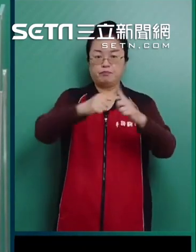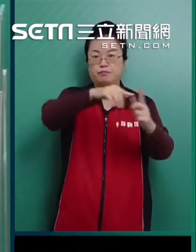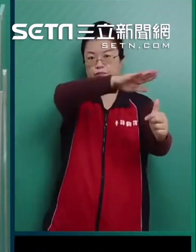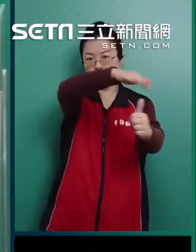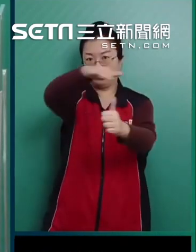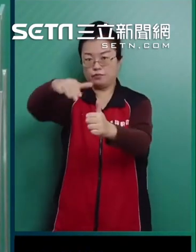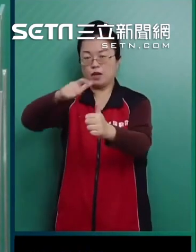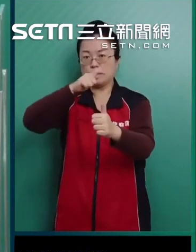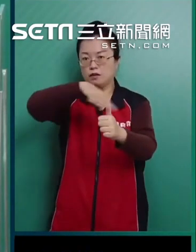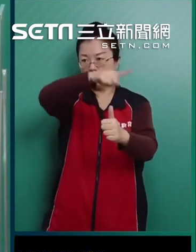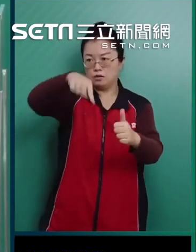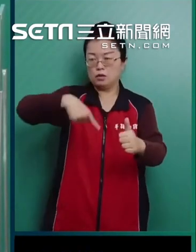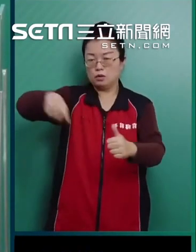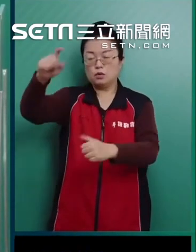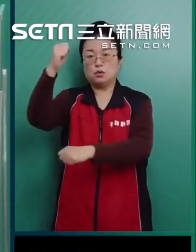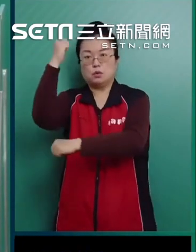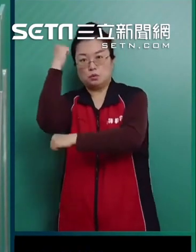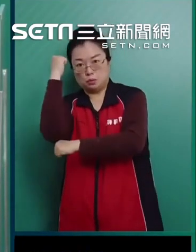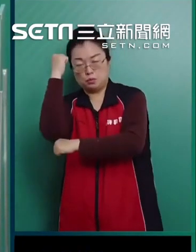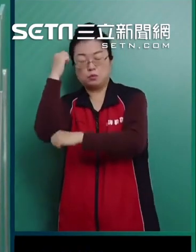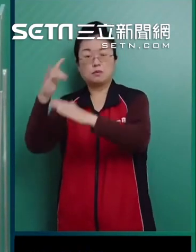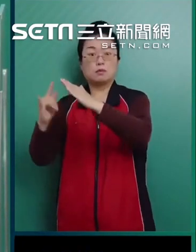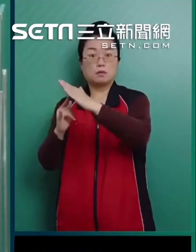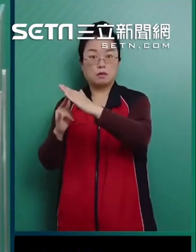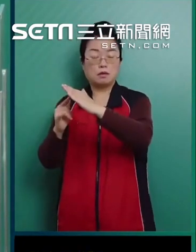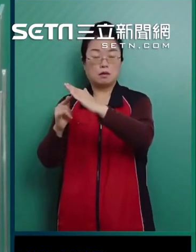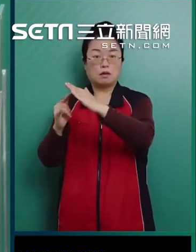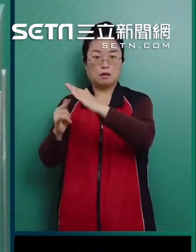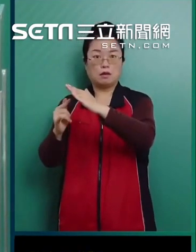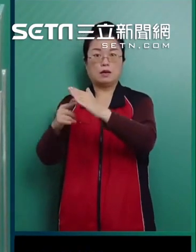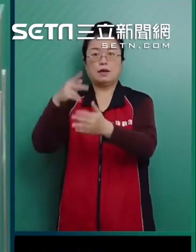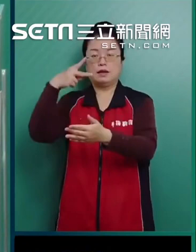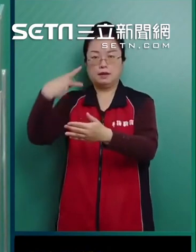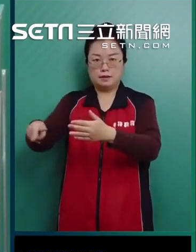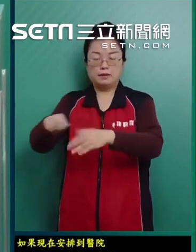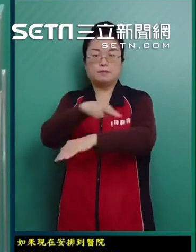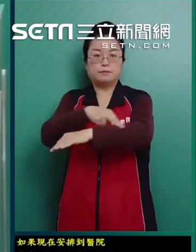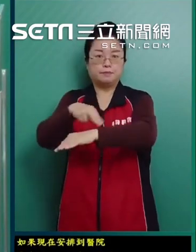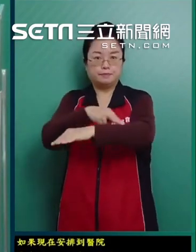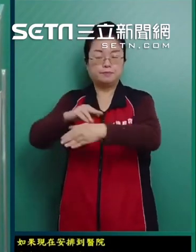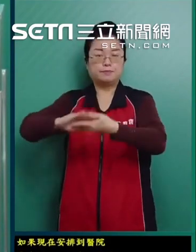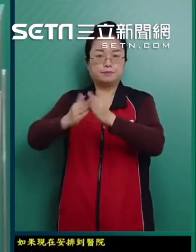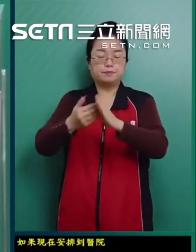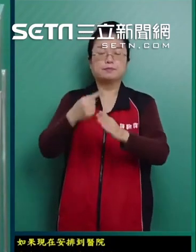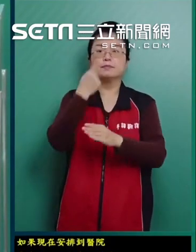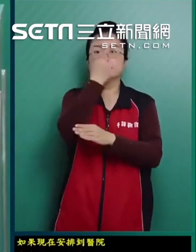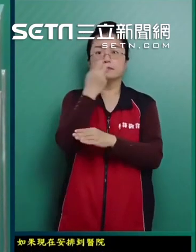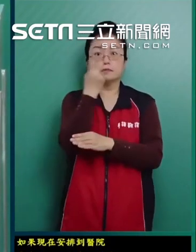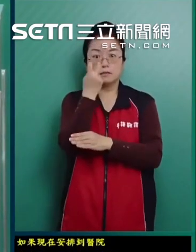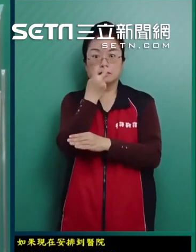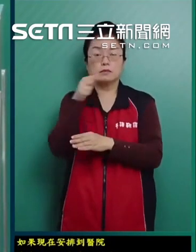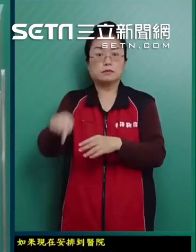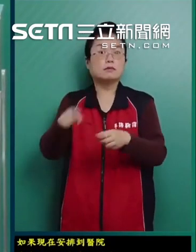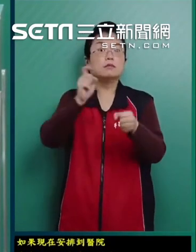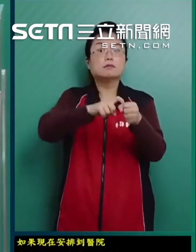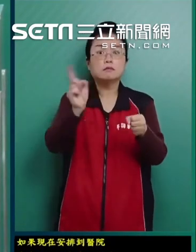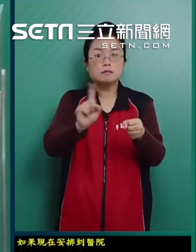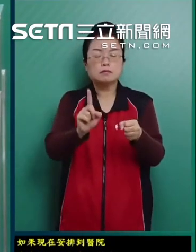院入内采检，这都是考虑到我们市民的方便，跟我们这些高中生、国小生的一个身心的